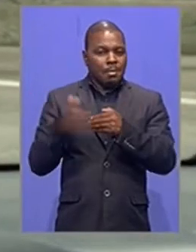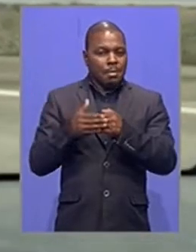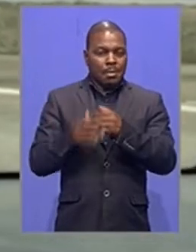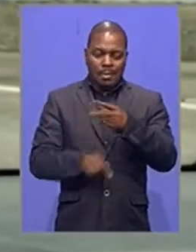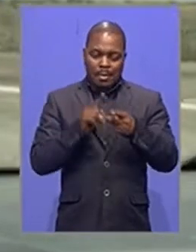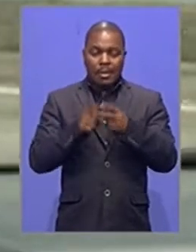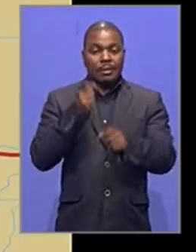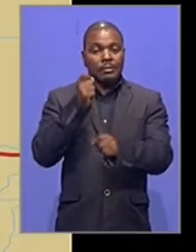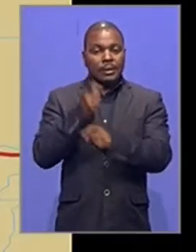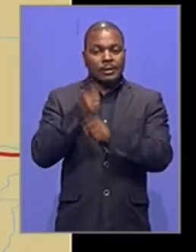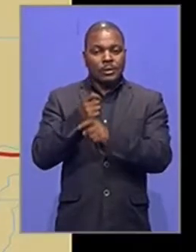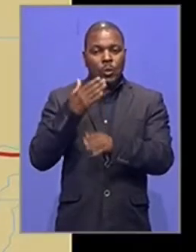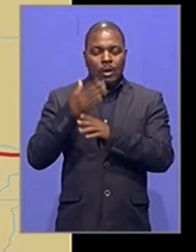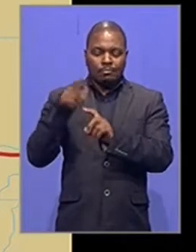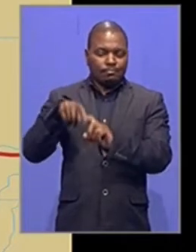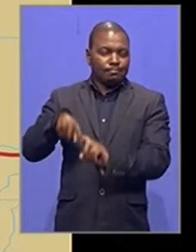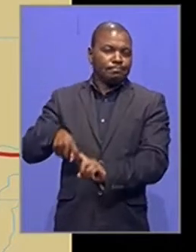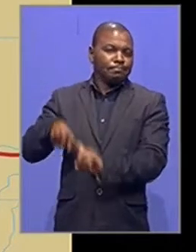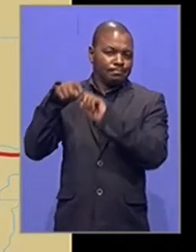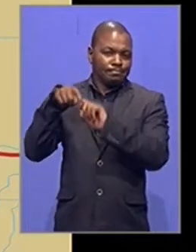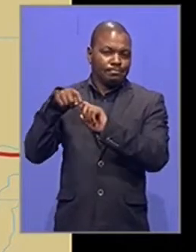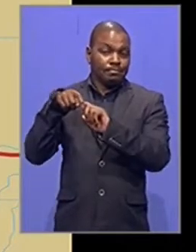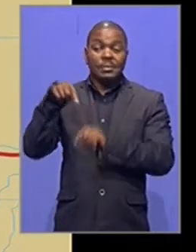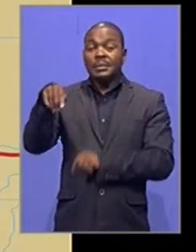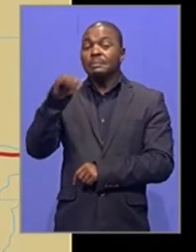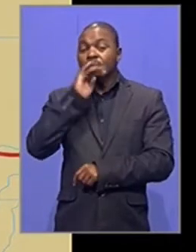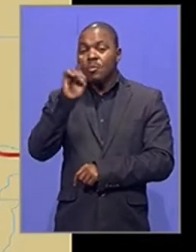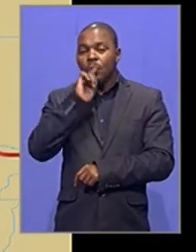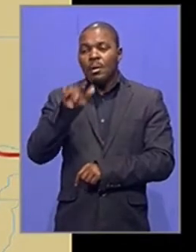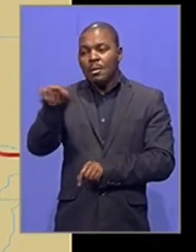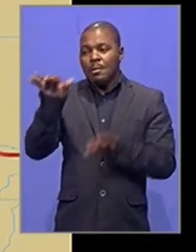dithekisi di emišitšwe e le sešupo sa go